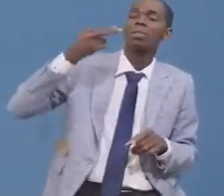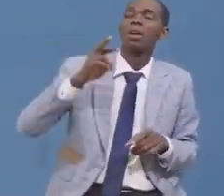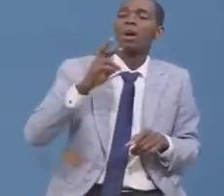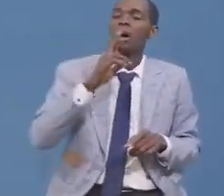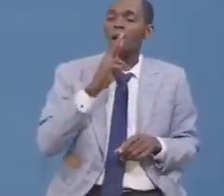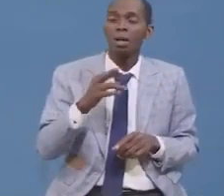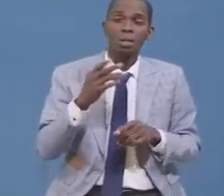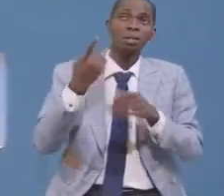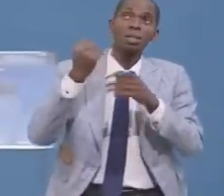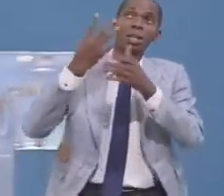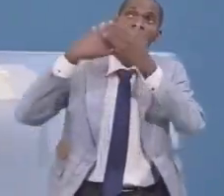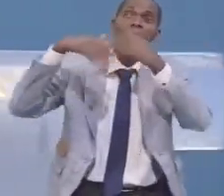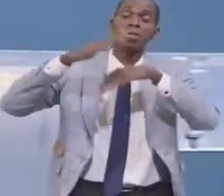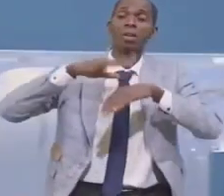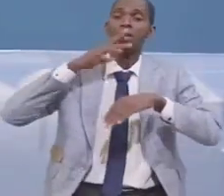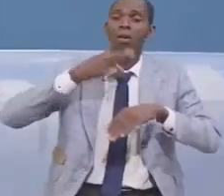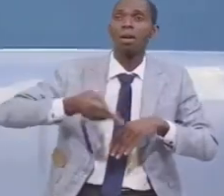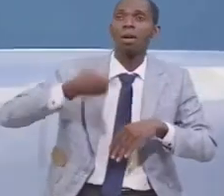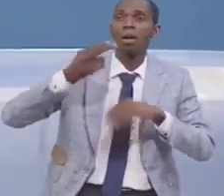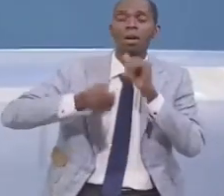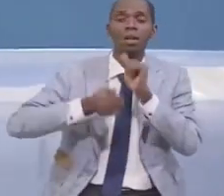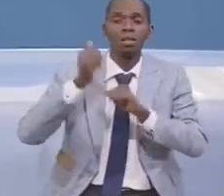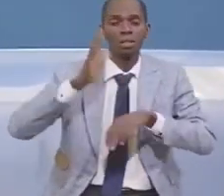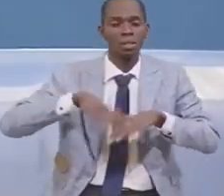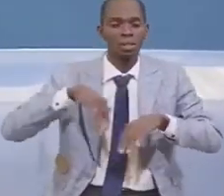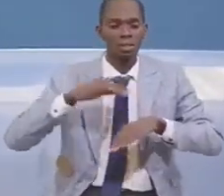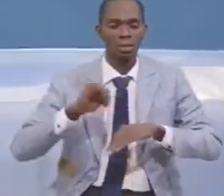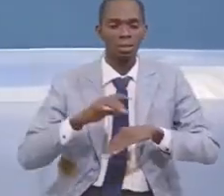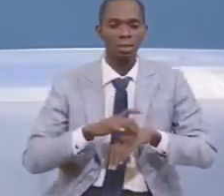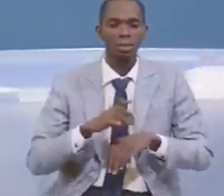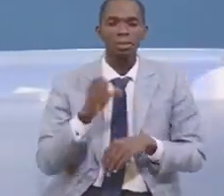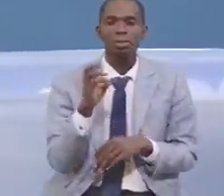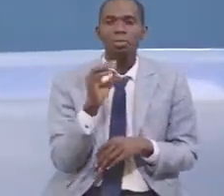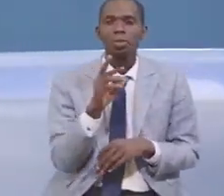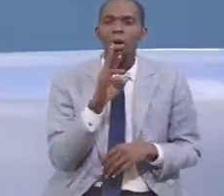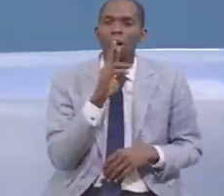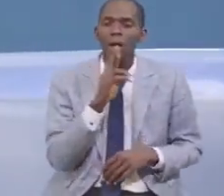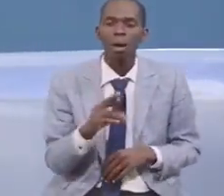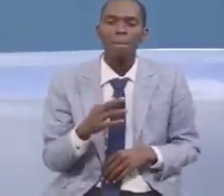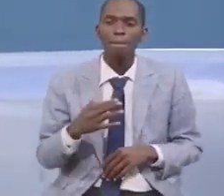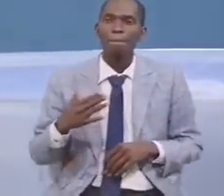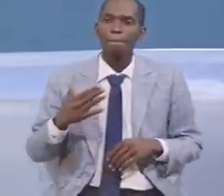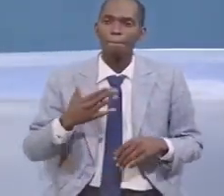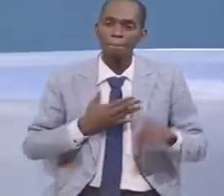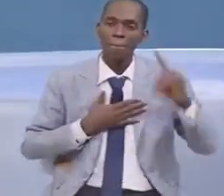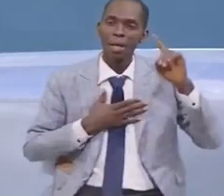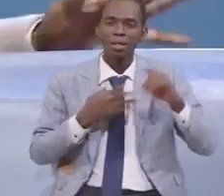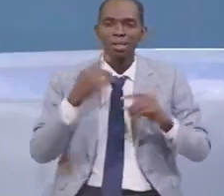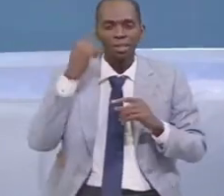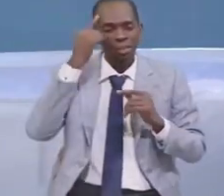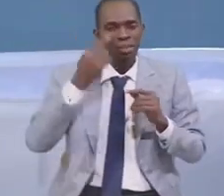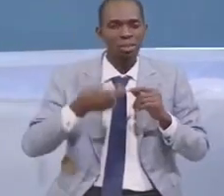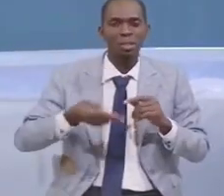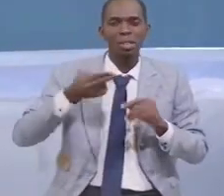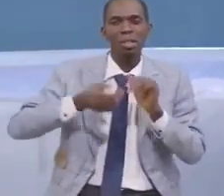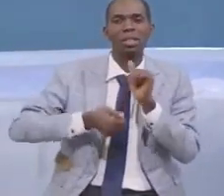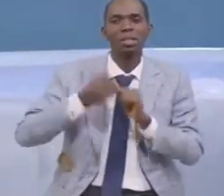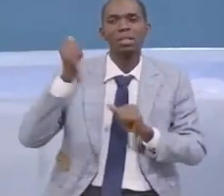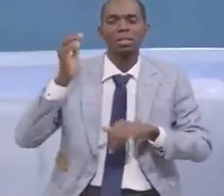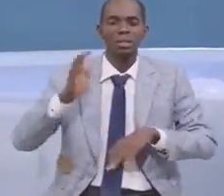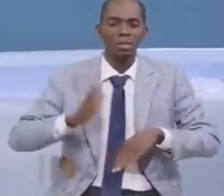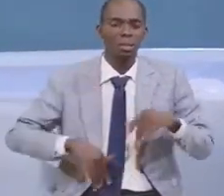భూమి కంటే ఆకాశం ఎంత ఉన్నతముగా ఉన్నదో. So are my thoughts higher than నా ఆలోచనలు అంత ఉన్నతంగా ఉన్నాయి. The thoughts of all